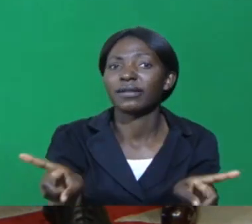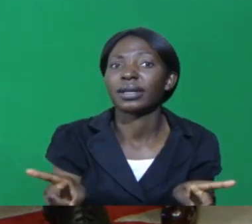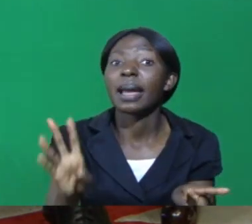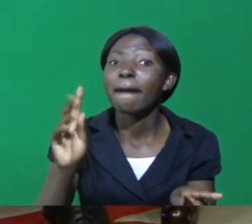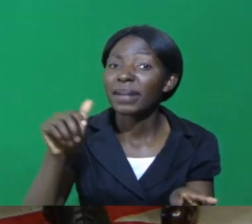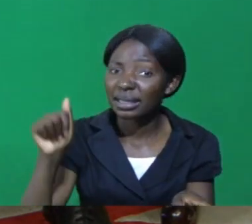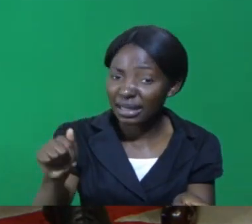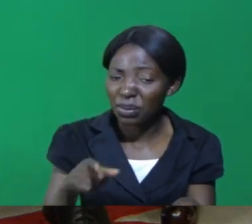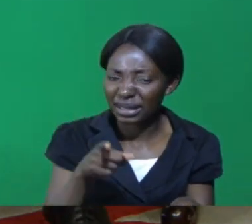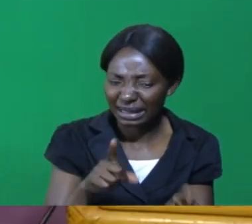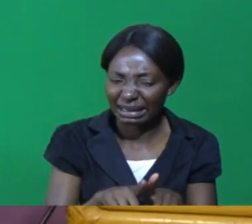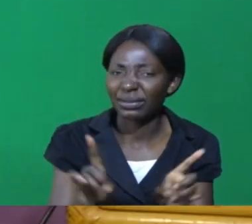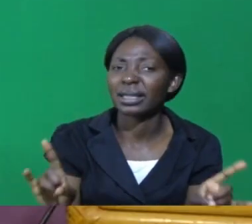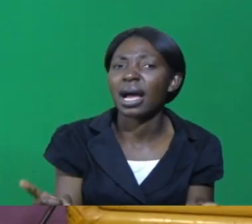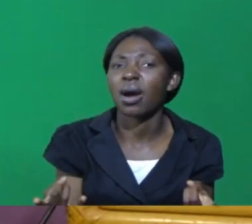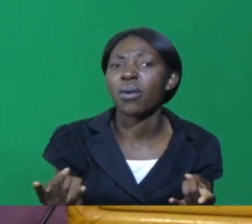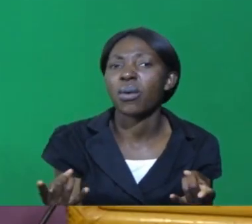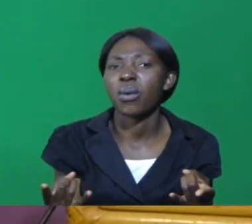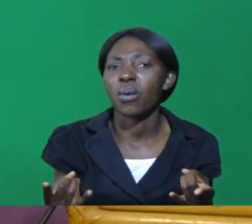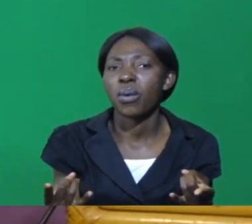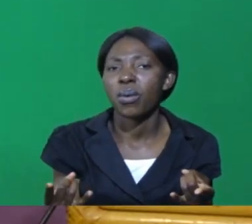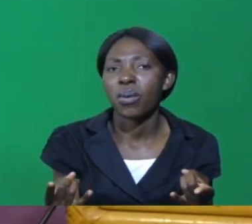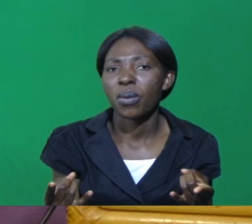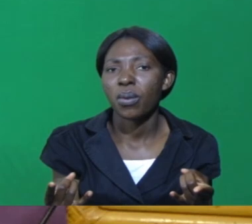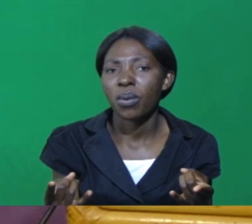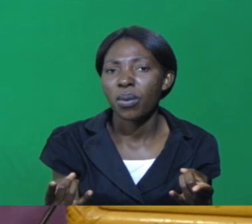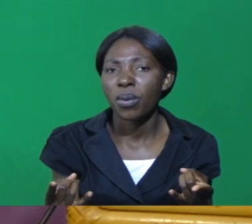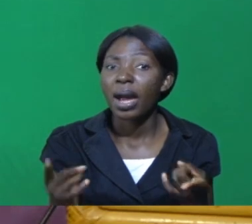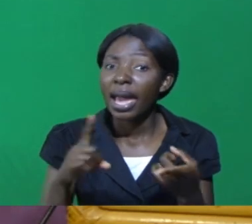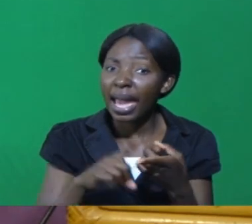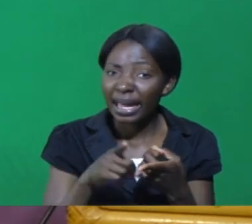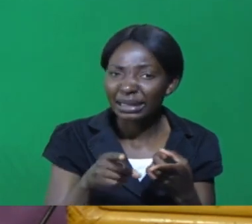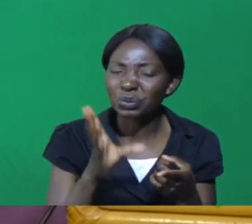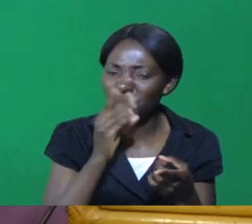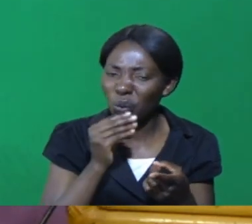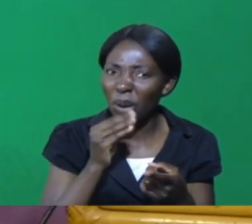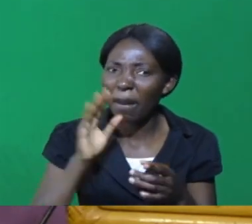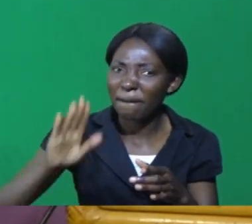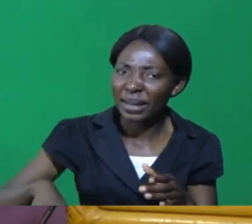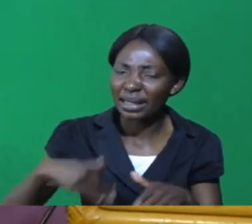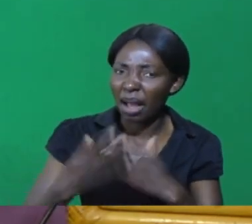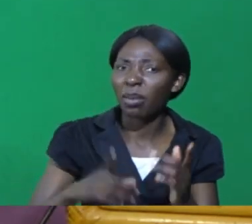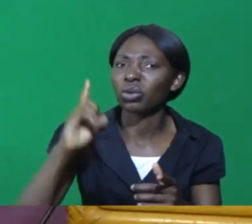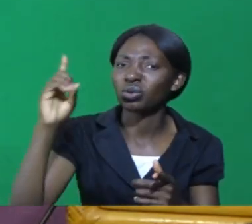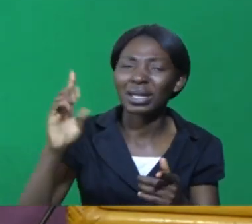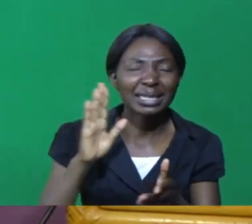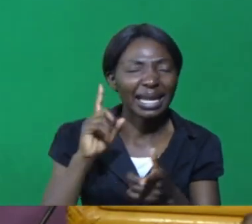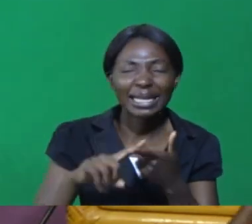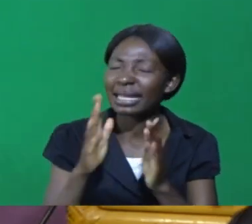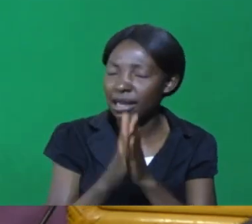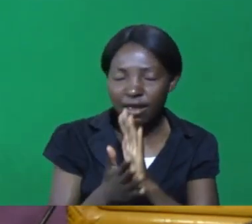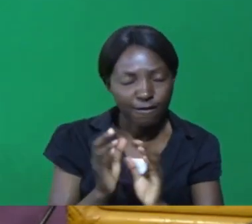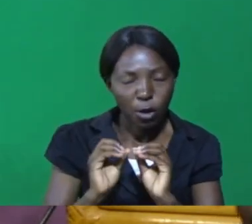ine chekuita nekunamata saka ndo patidena ipapapo kuti anomhura mwari. Kumhura mwari takakudzidza pasi anenge